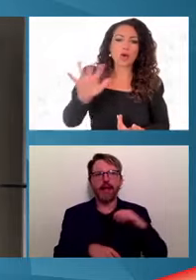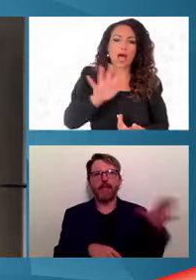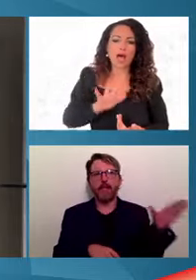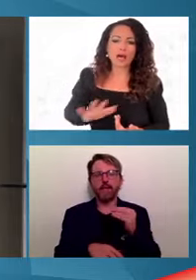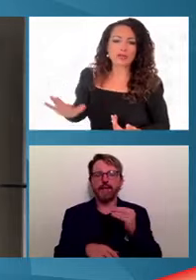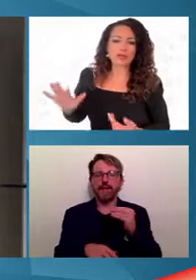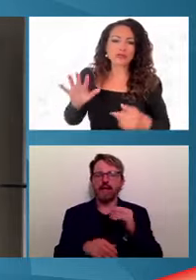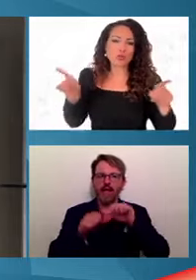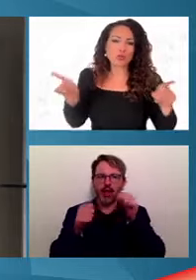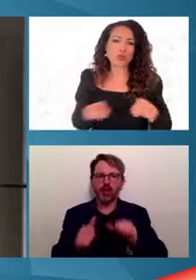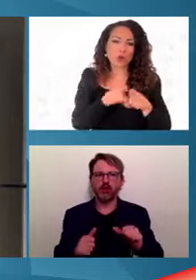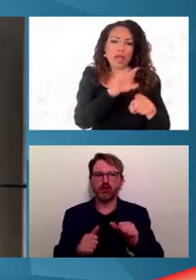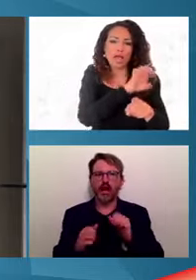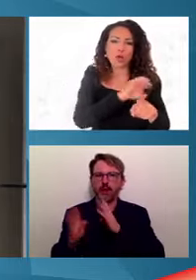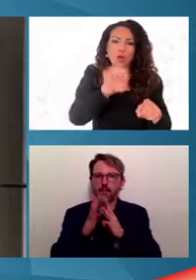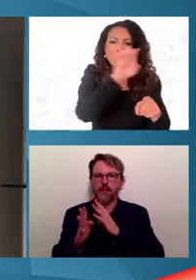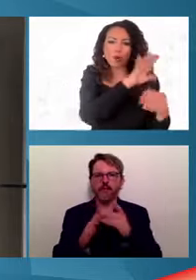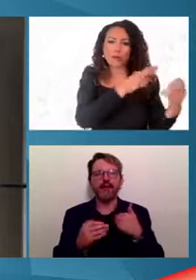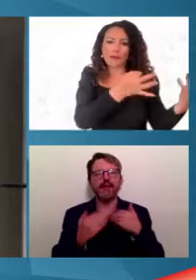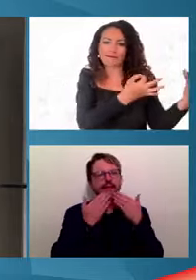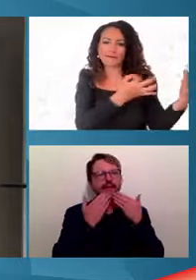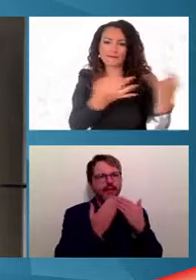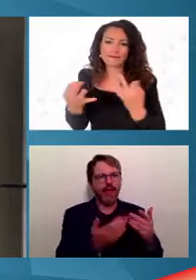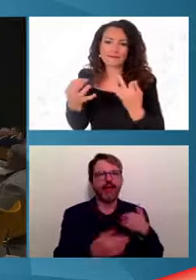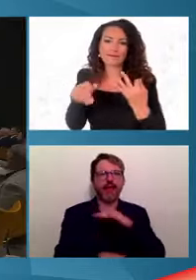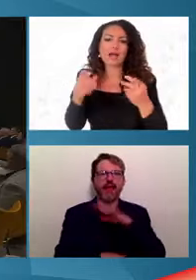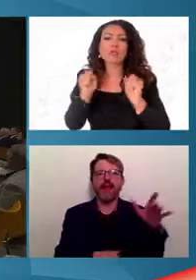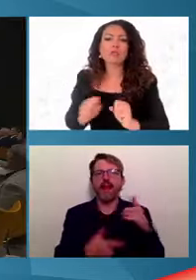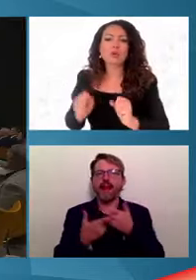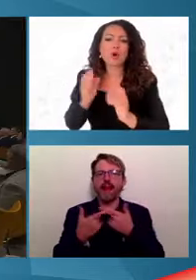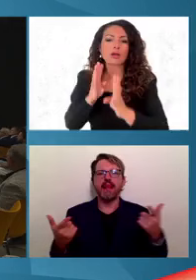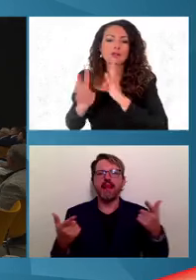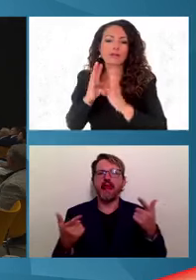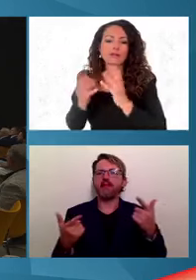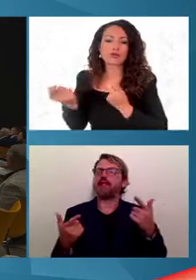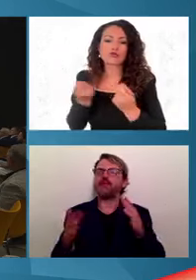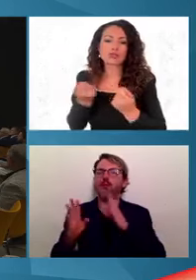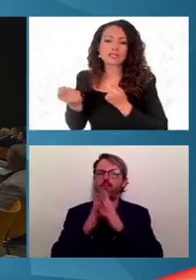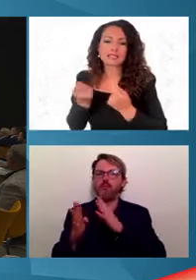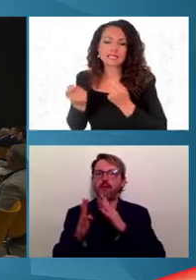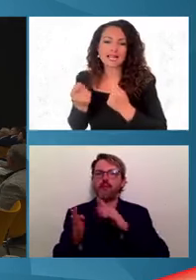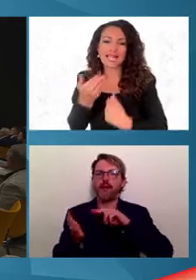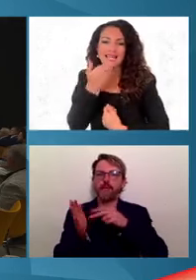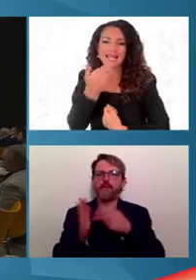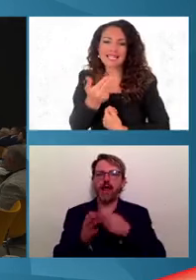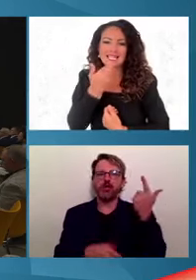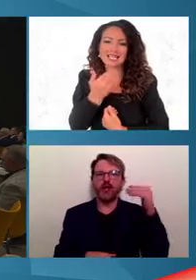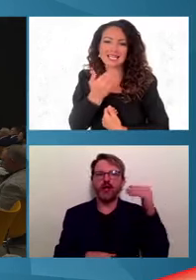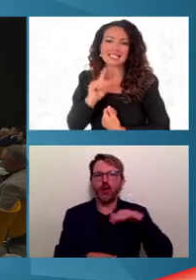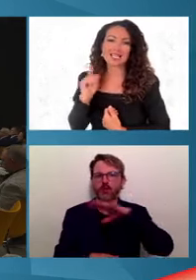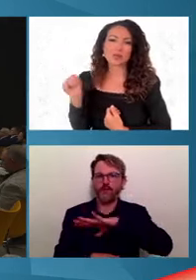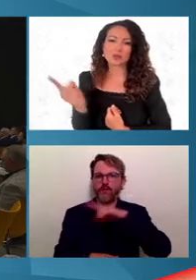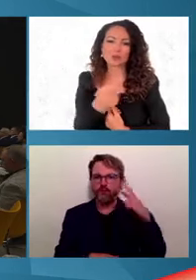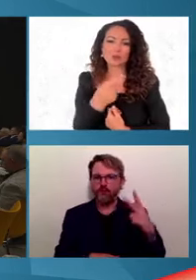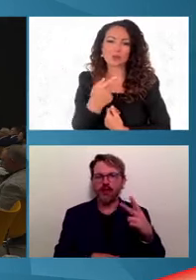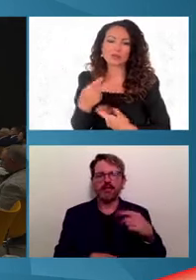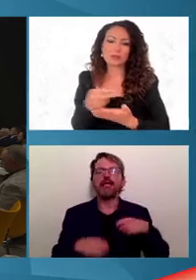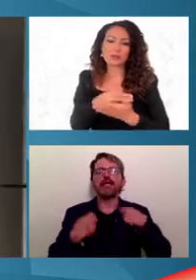sitzen und mitgewirkt haben bei der Erstellung des Landesmobilitätsplans von Südtirol 2035. Es gibt noch viel zu